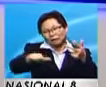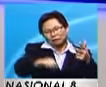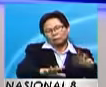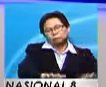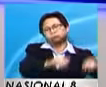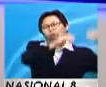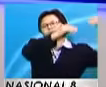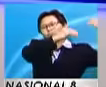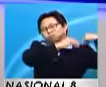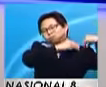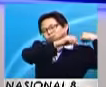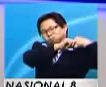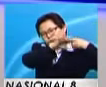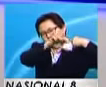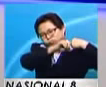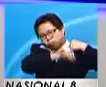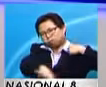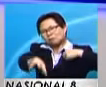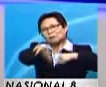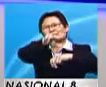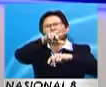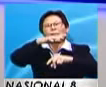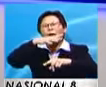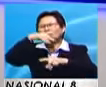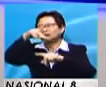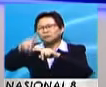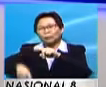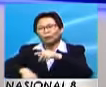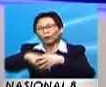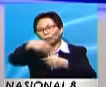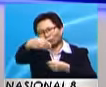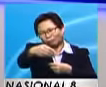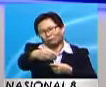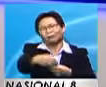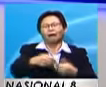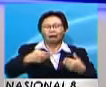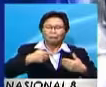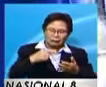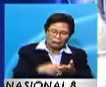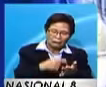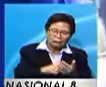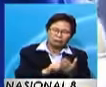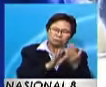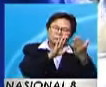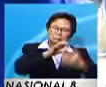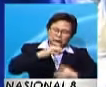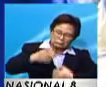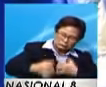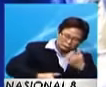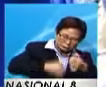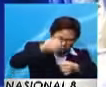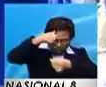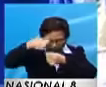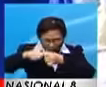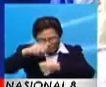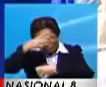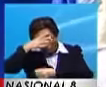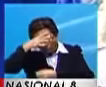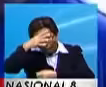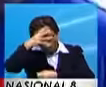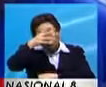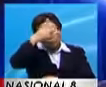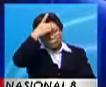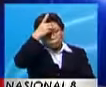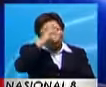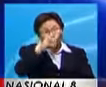Menggala setengah jawab itu berikutan tempoh Ida ibunya walaupun Adakalanya berdepan dengan emosi menyenangkan ayahnya dah